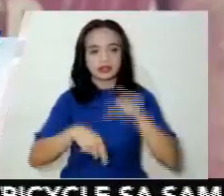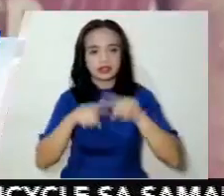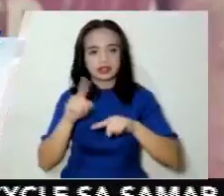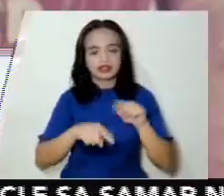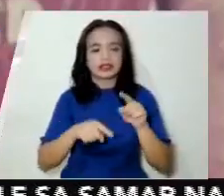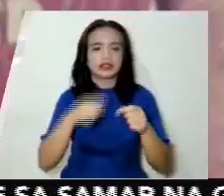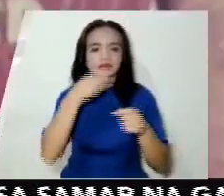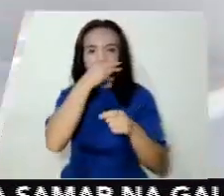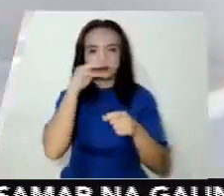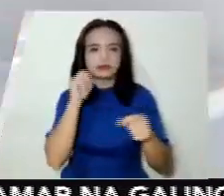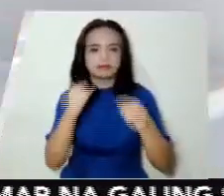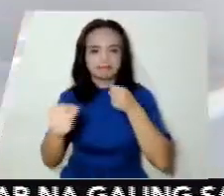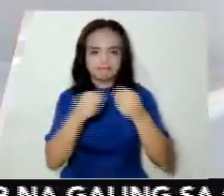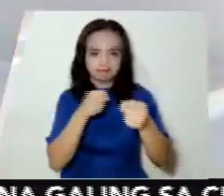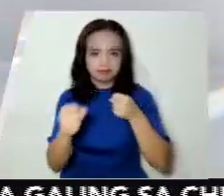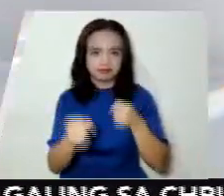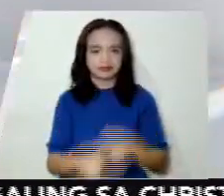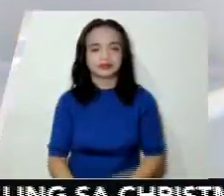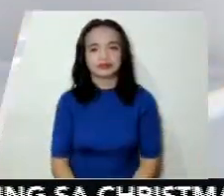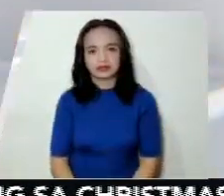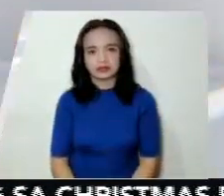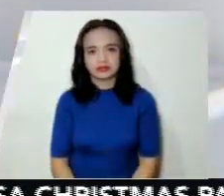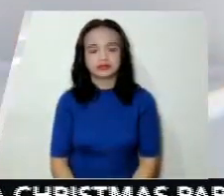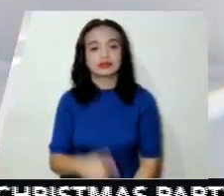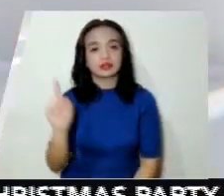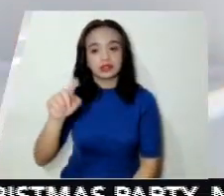Manny Pacquiao. Ang tatak daw ni Samboy